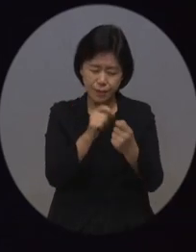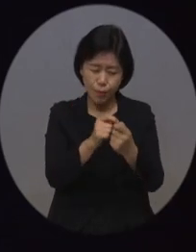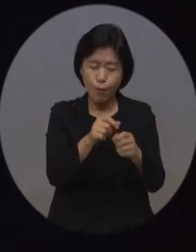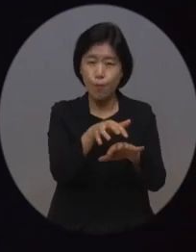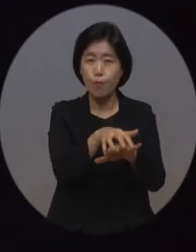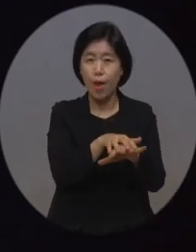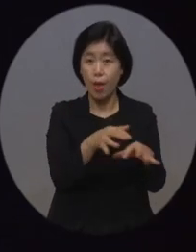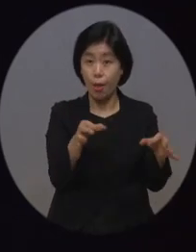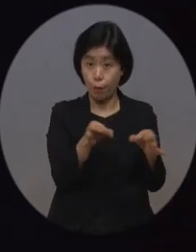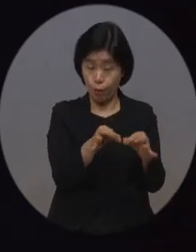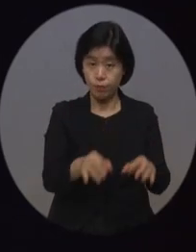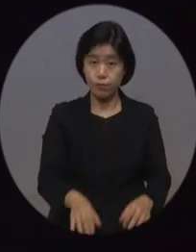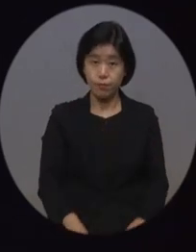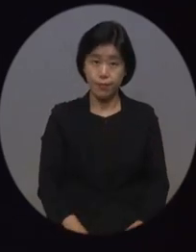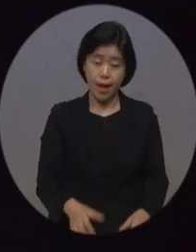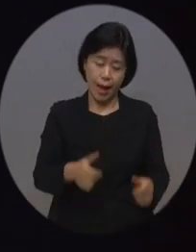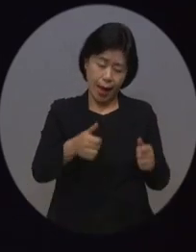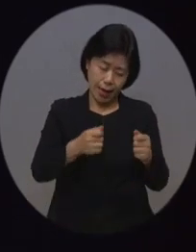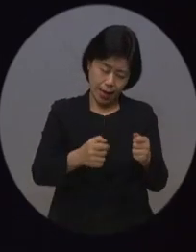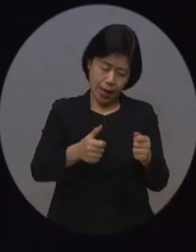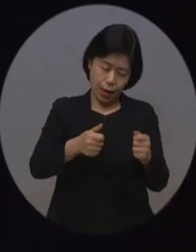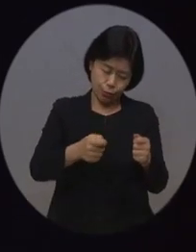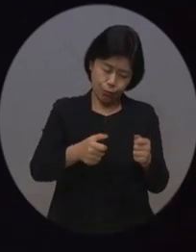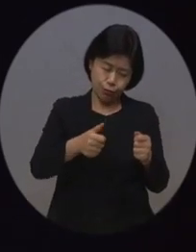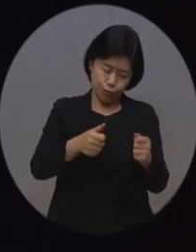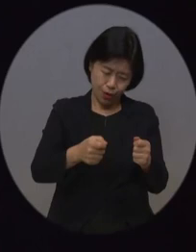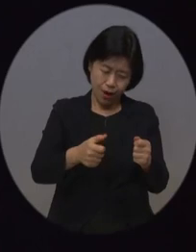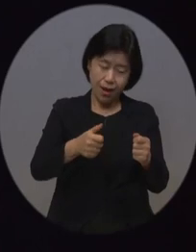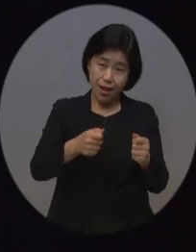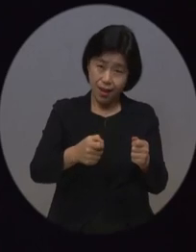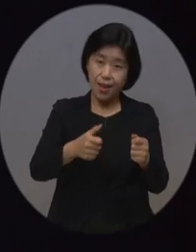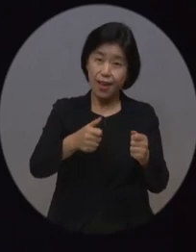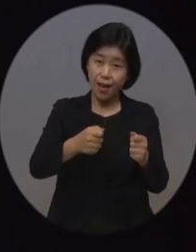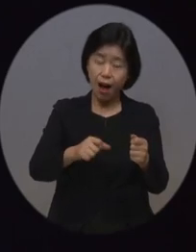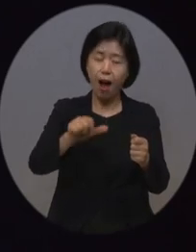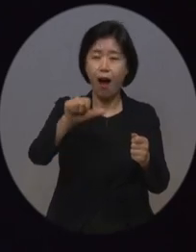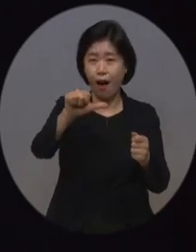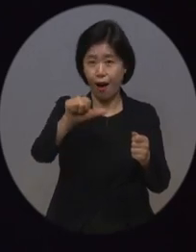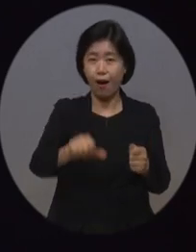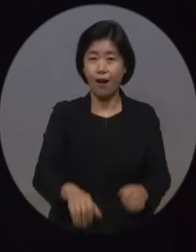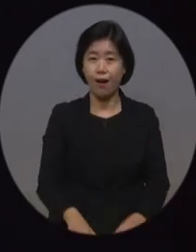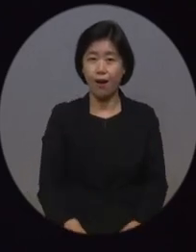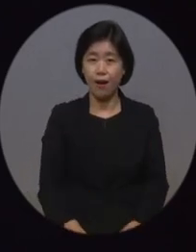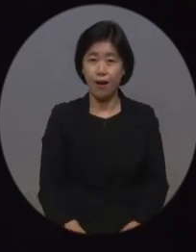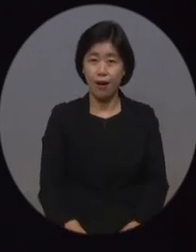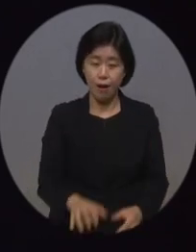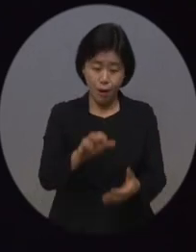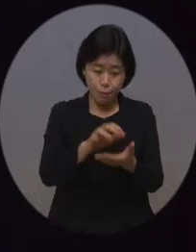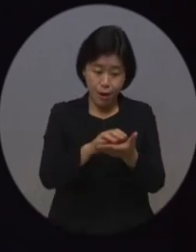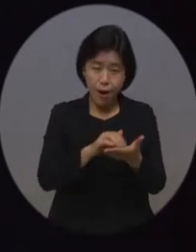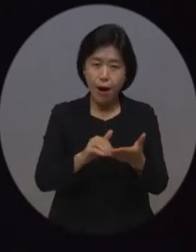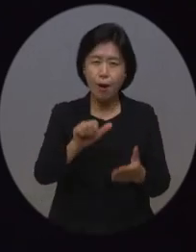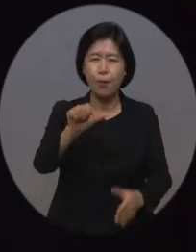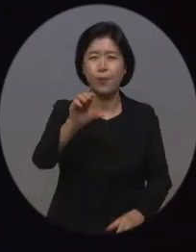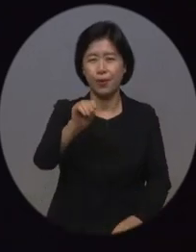하나, 둘, 셋, 넷, 다섯, 합이 5만 원.